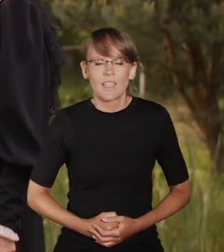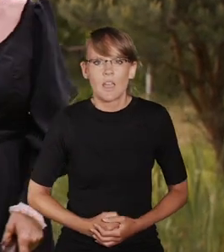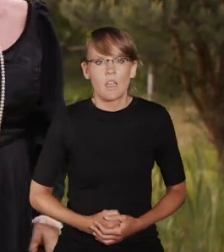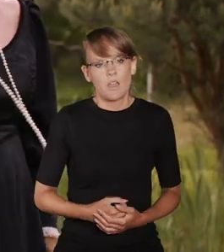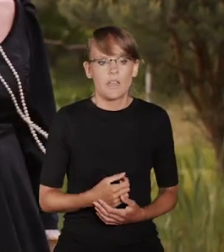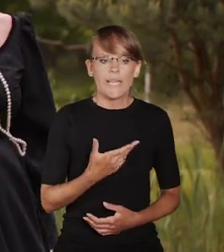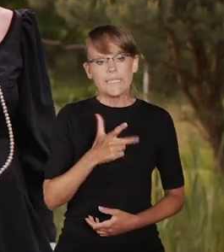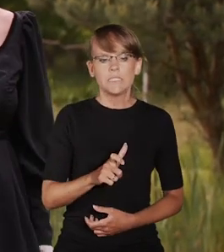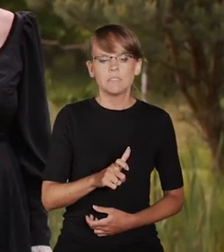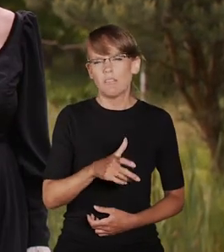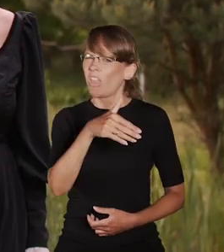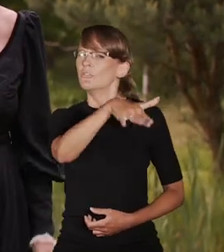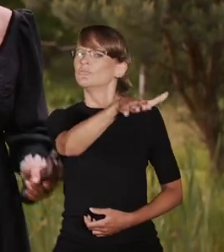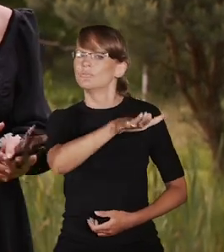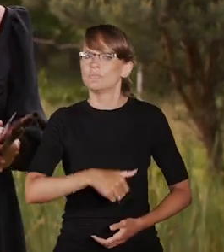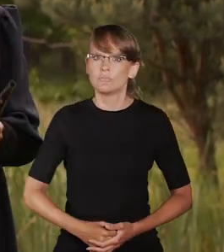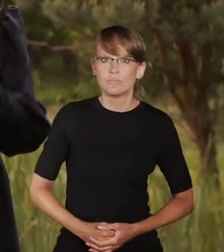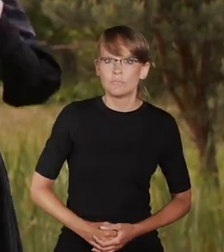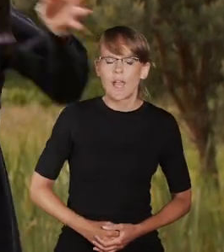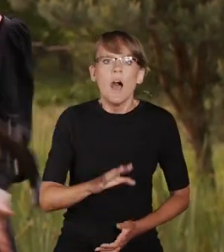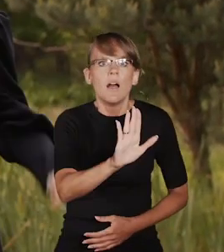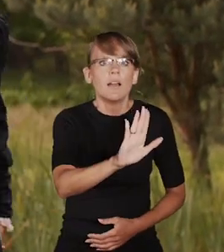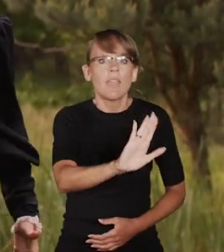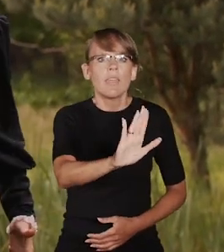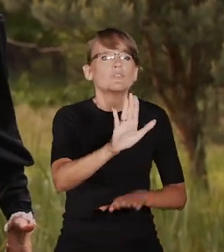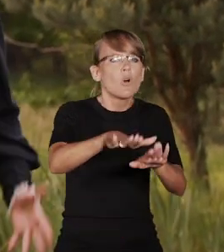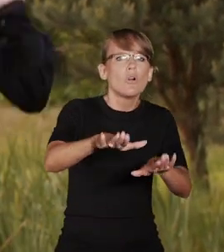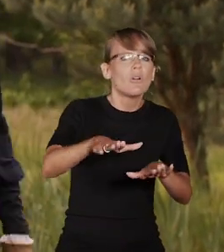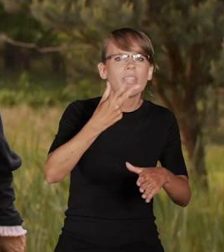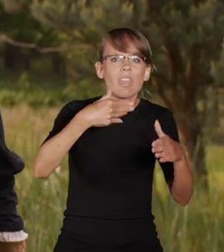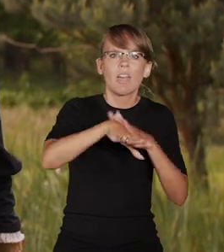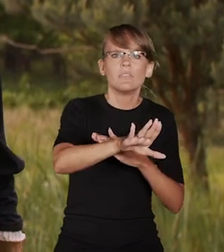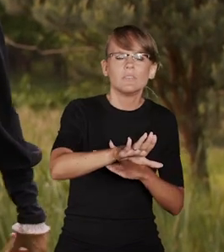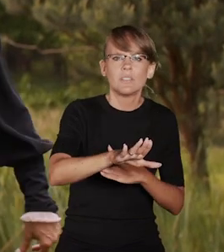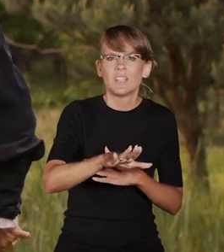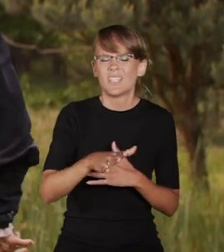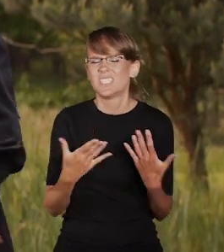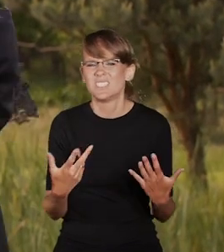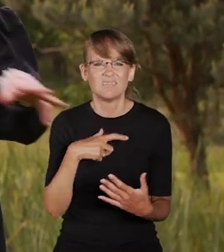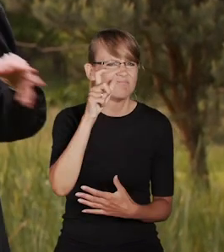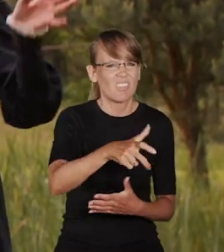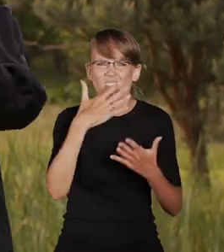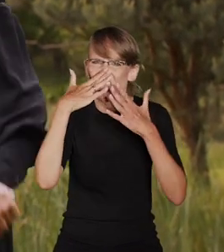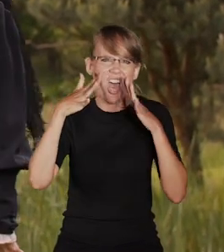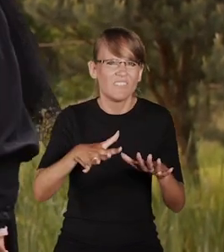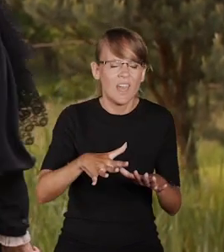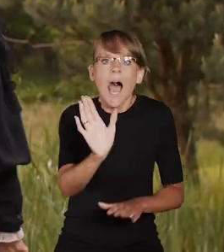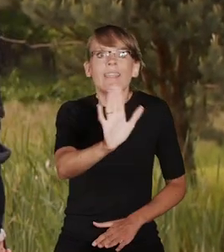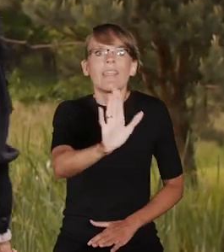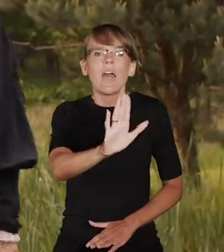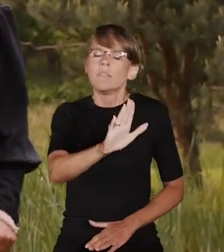odejść. Jaka ja jestem zła, jako zła. Palce mi zdrętwiały od tego paskudztwa. Dokądże to